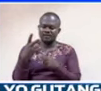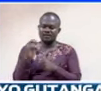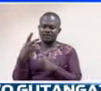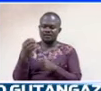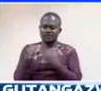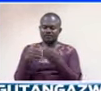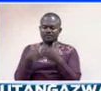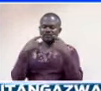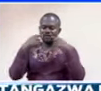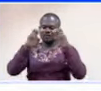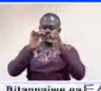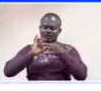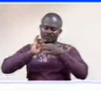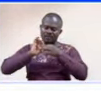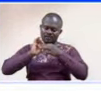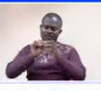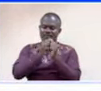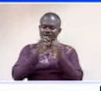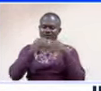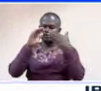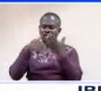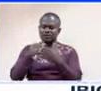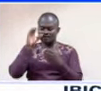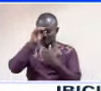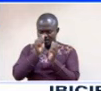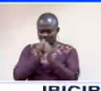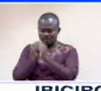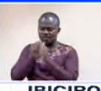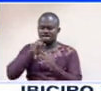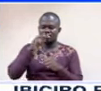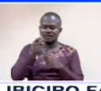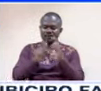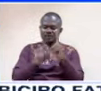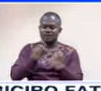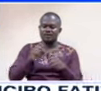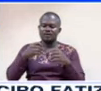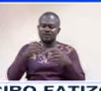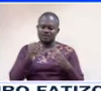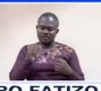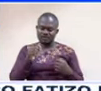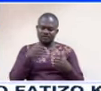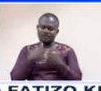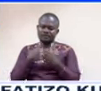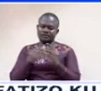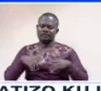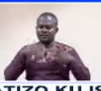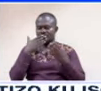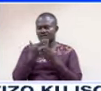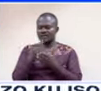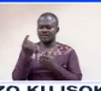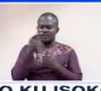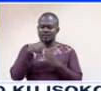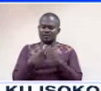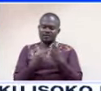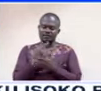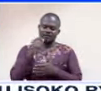2019-2020, baravuga ko ubufatanye bagiranye n'ubuyobozi mu gushakira hamwe ibisubizo by'ibibazo byari bibangamiye imibereho myiza ari kimwe mu byatumye